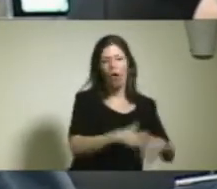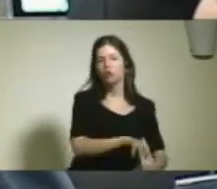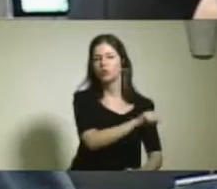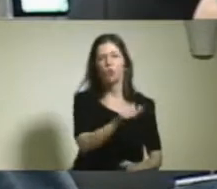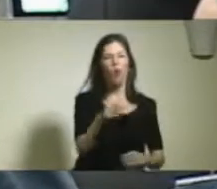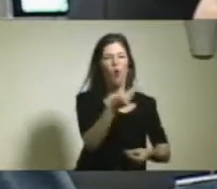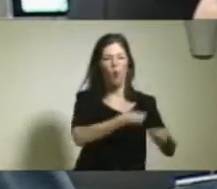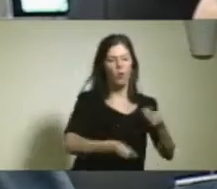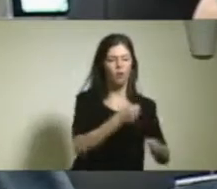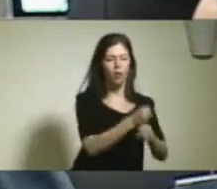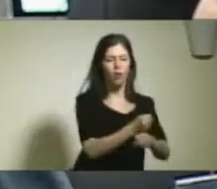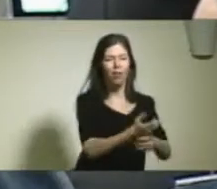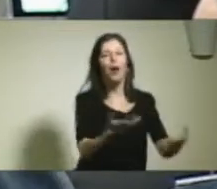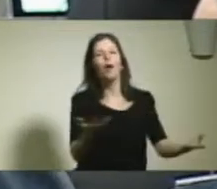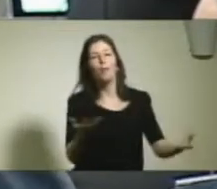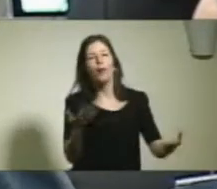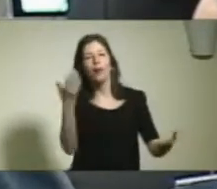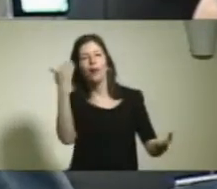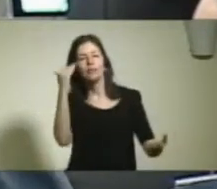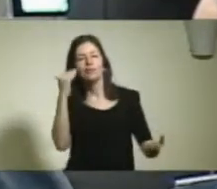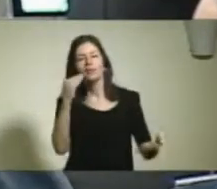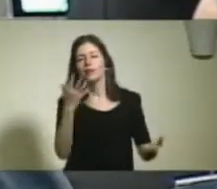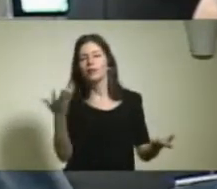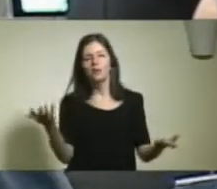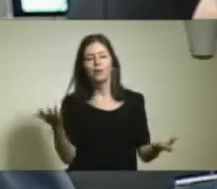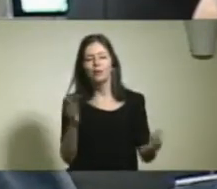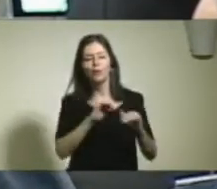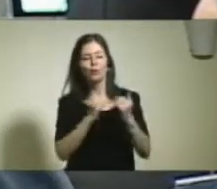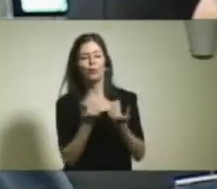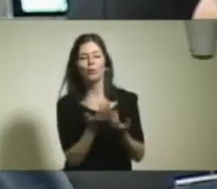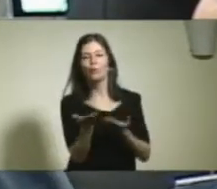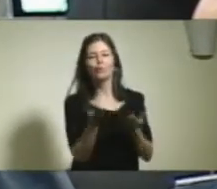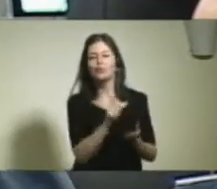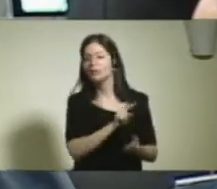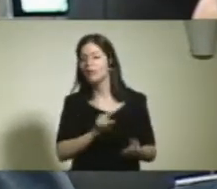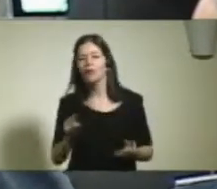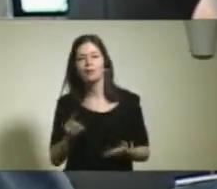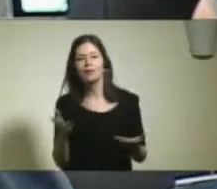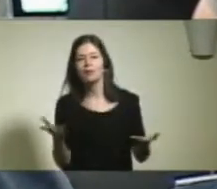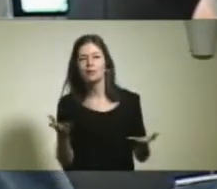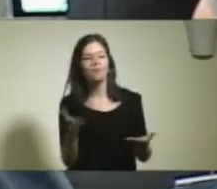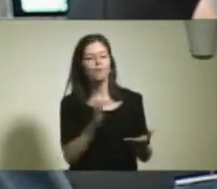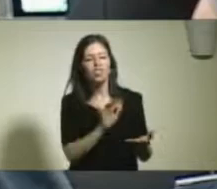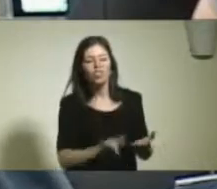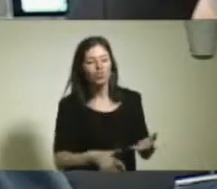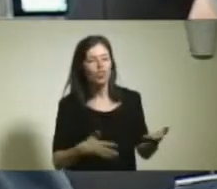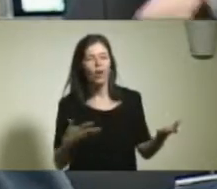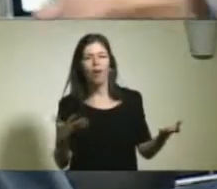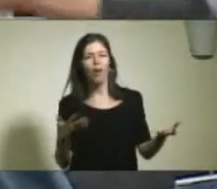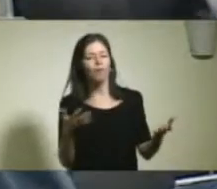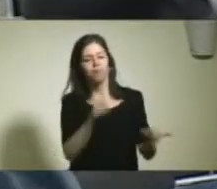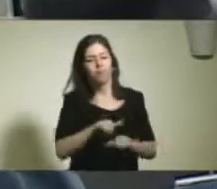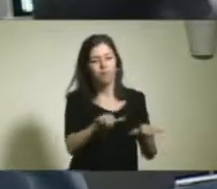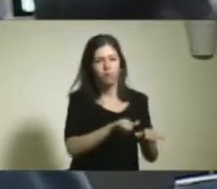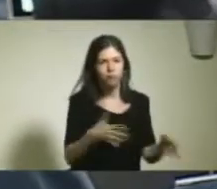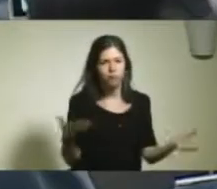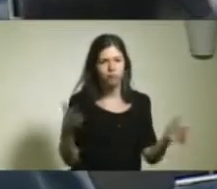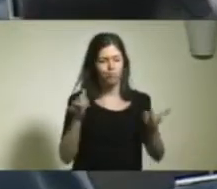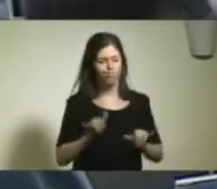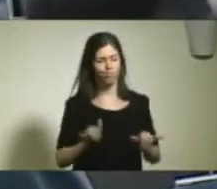commerciales. Mais ça, on le connaît un peu tous dans toutes les opérations de service, tous les services au guichet et ces choses-là. Voilà, c'est